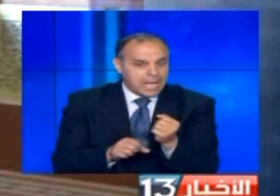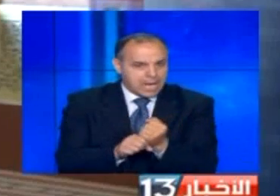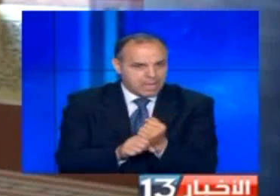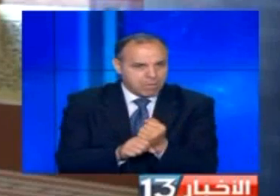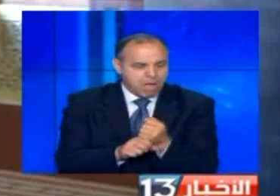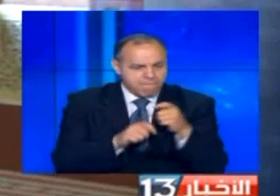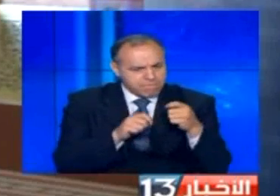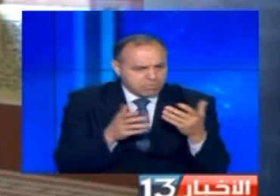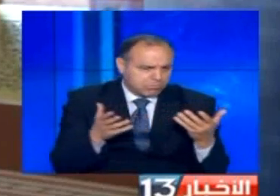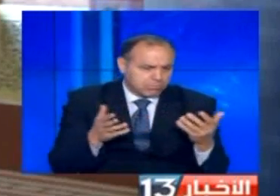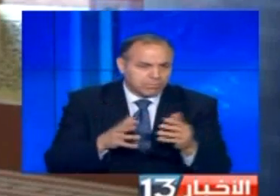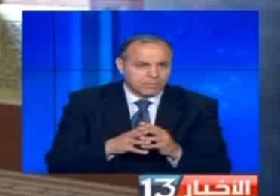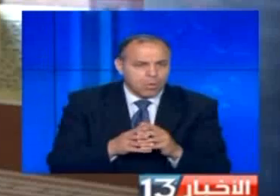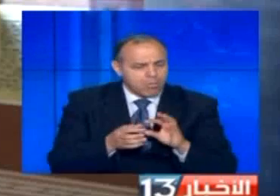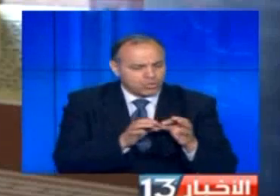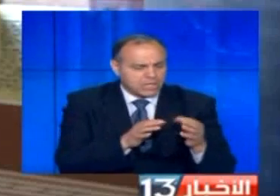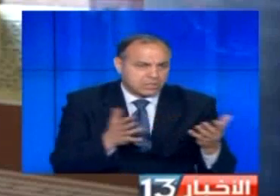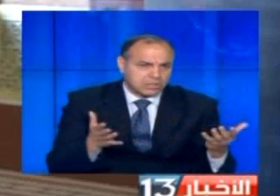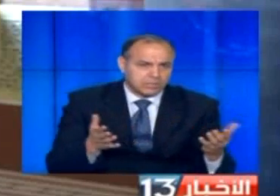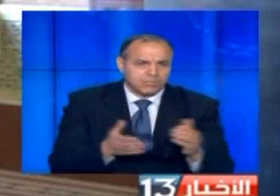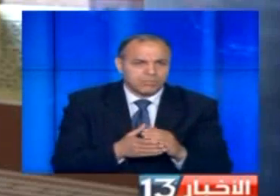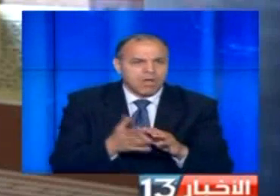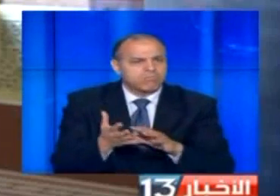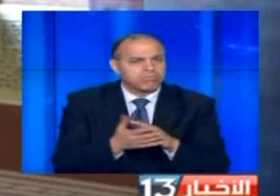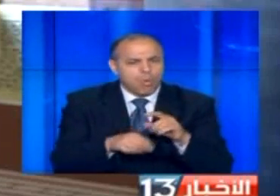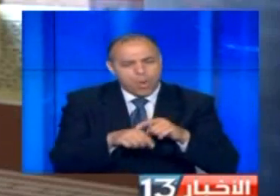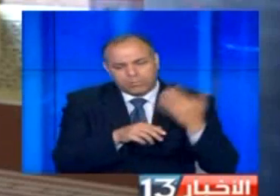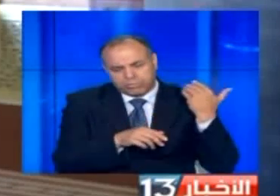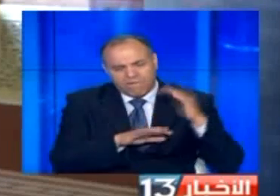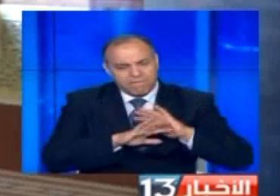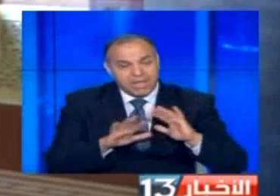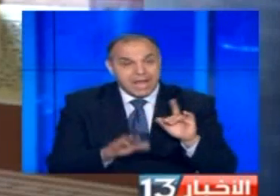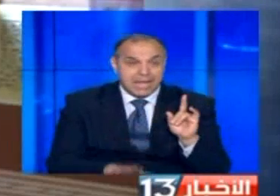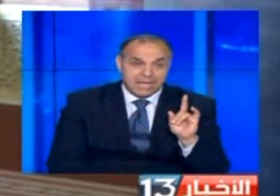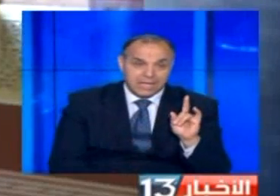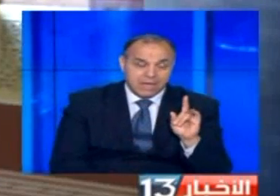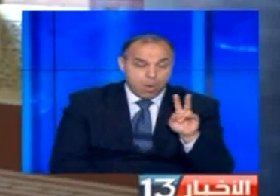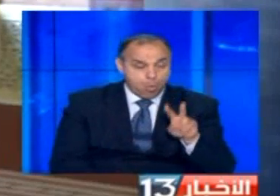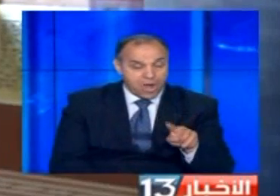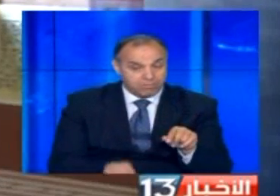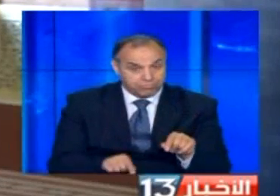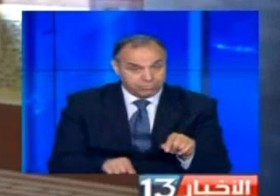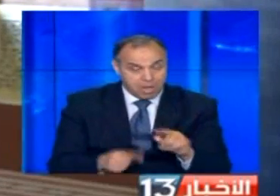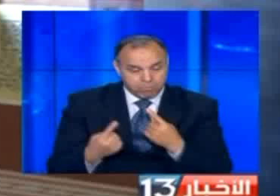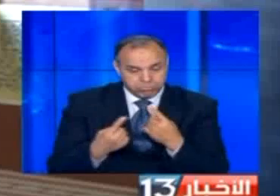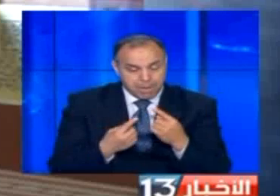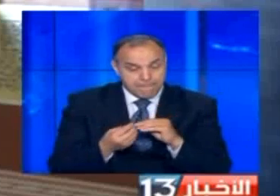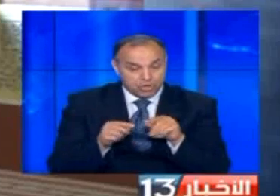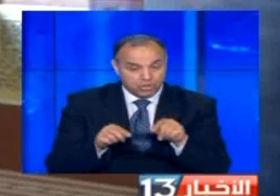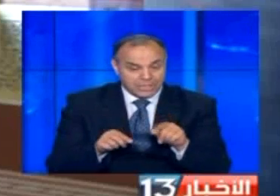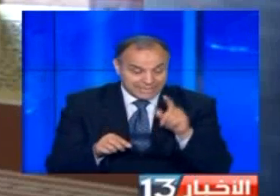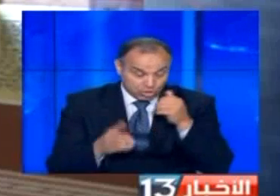درامي او فيلم مسلسل تدور احداثه في زمن مضى لكنه في واقع الحال هو يناقش قضايا